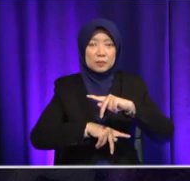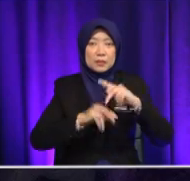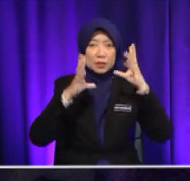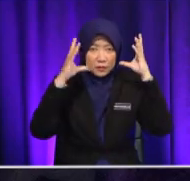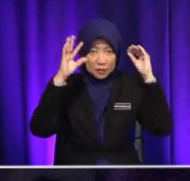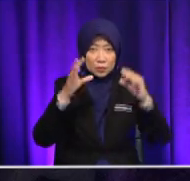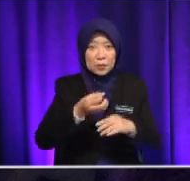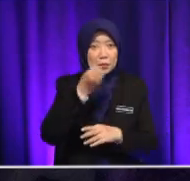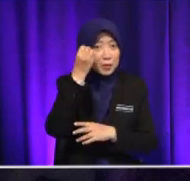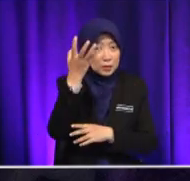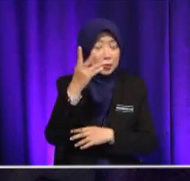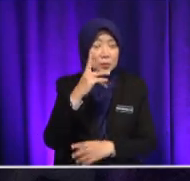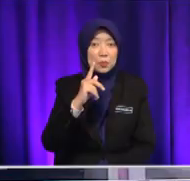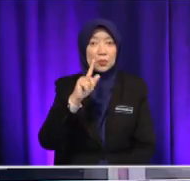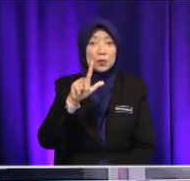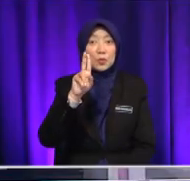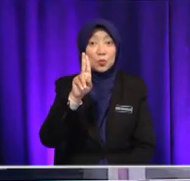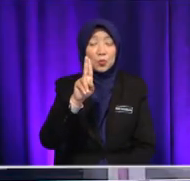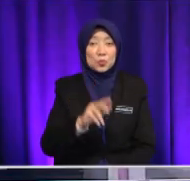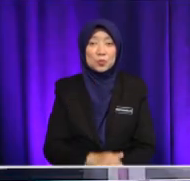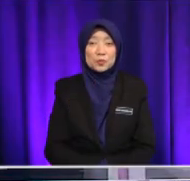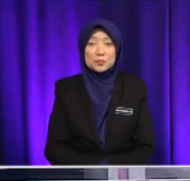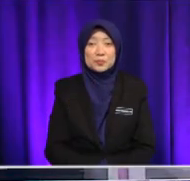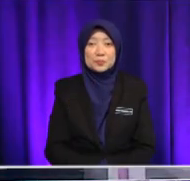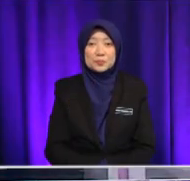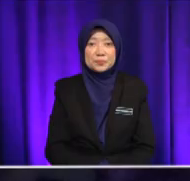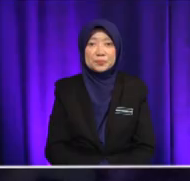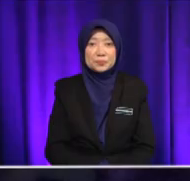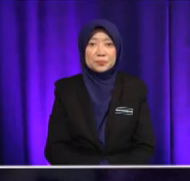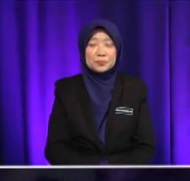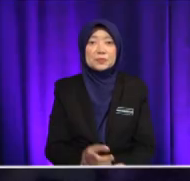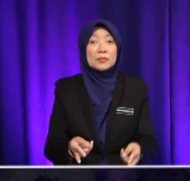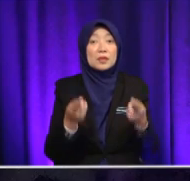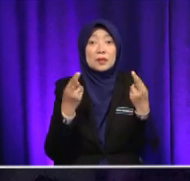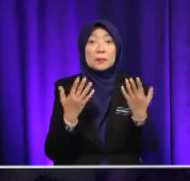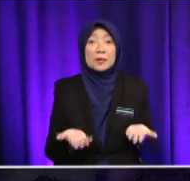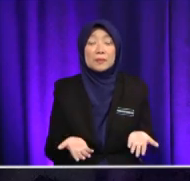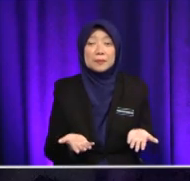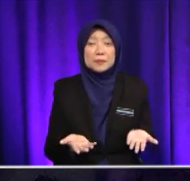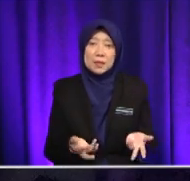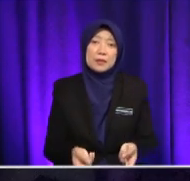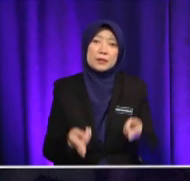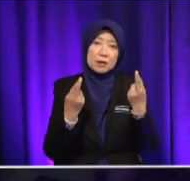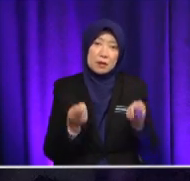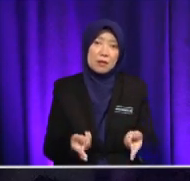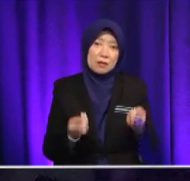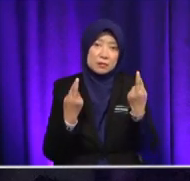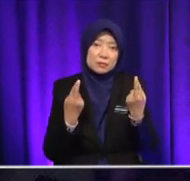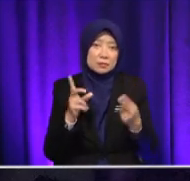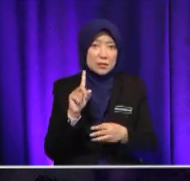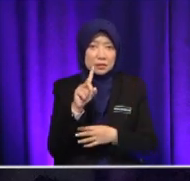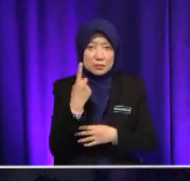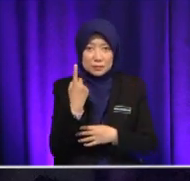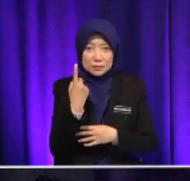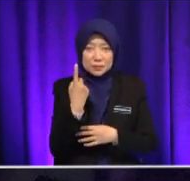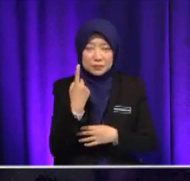bagi clue dulu. Okey, baik, cikgu. Okey. Ringan ke berat? Ringan, cikgu. Ringan, okey. So kena